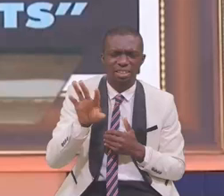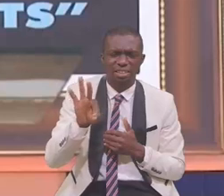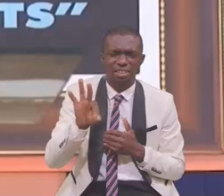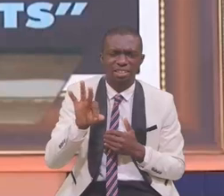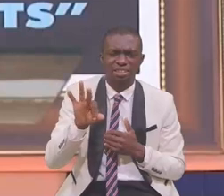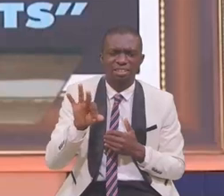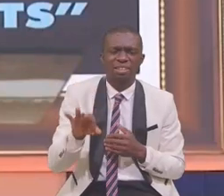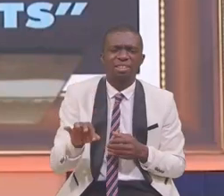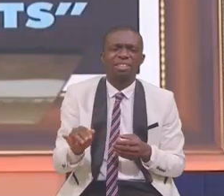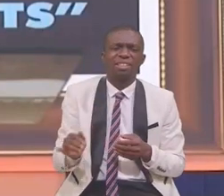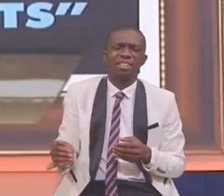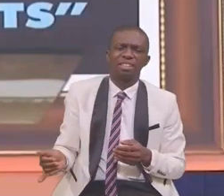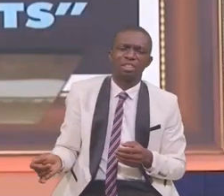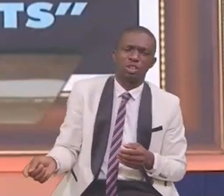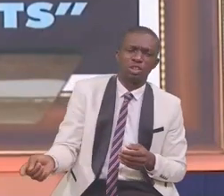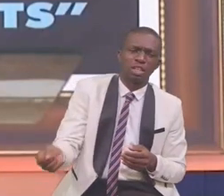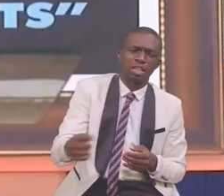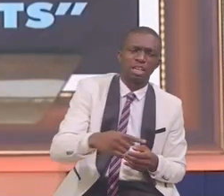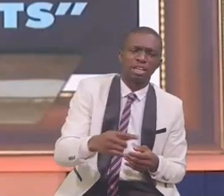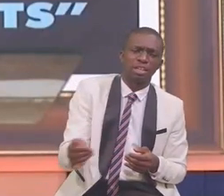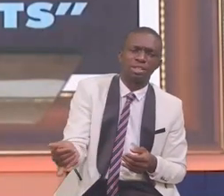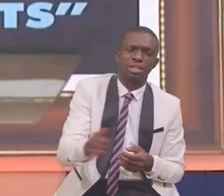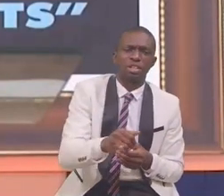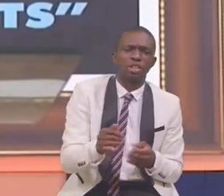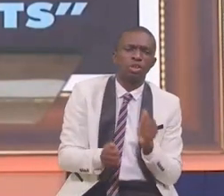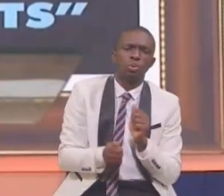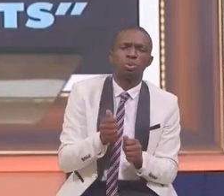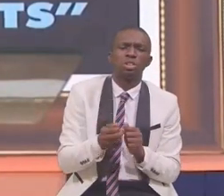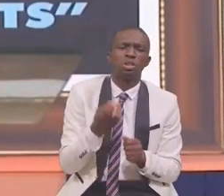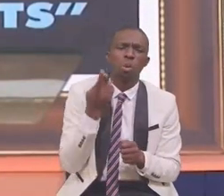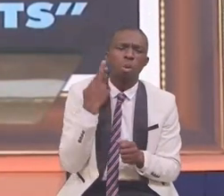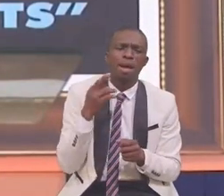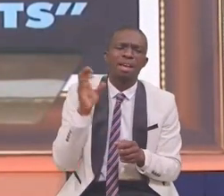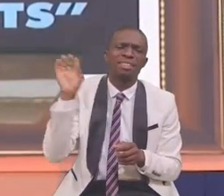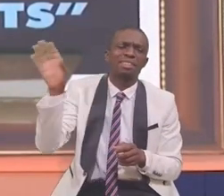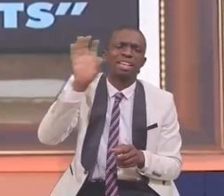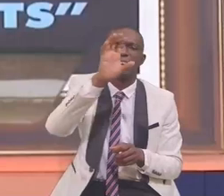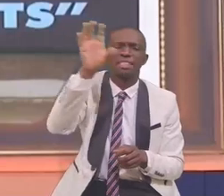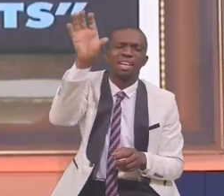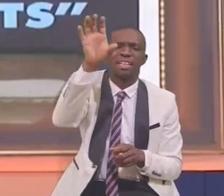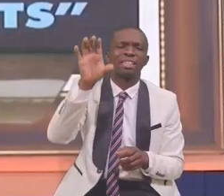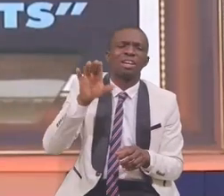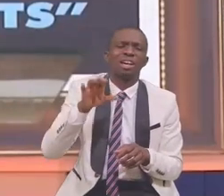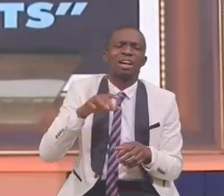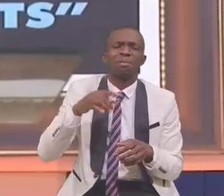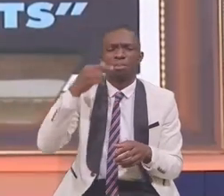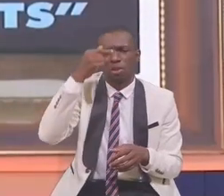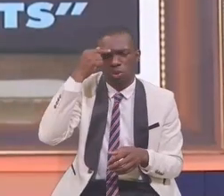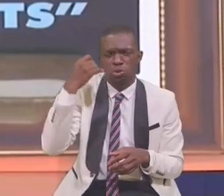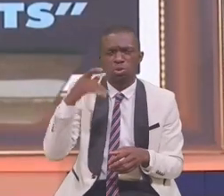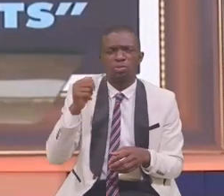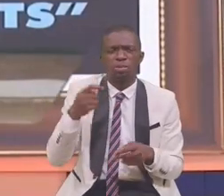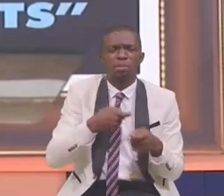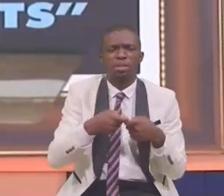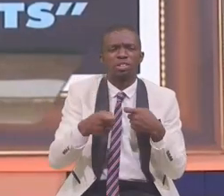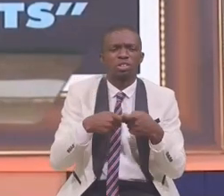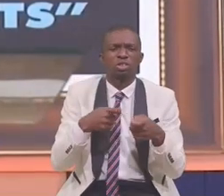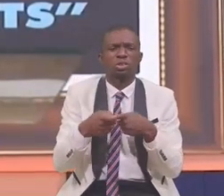Ceux qui avaient été dispersés par la persécution survenue à l'occasion d'Étienne allèrent